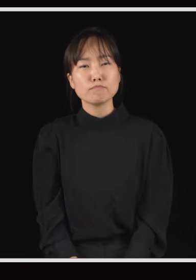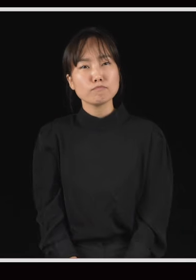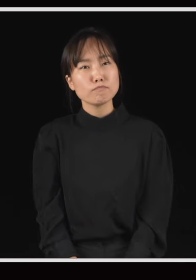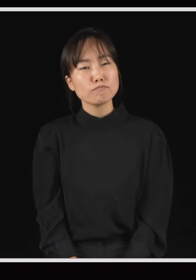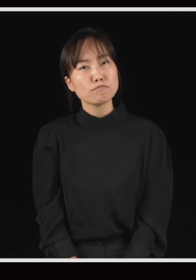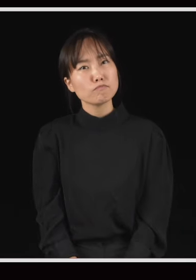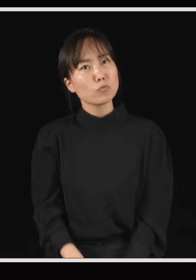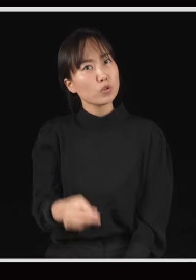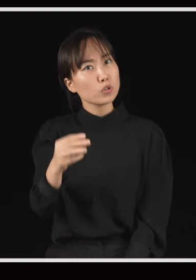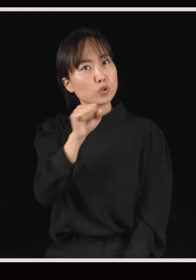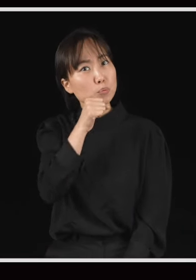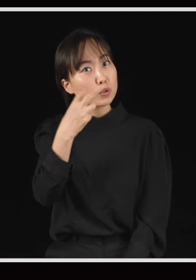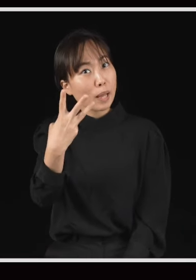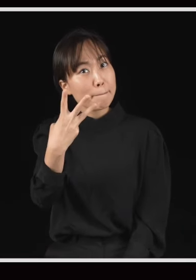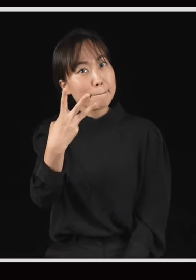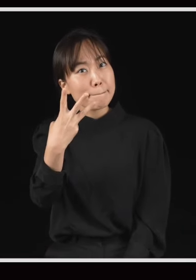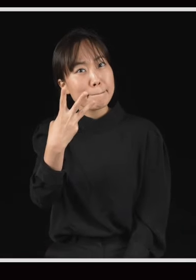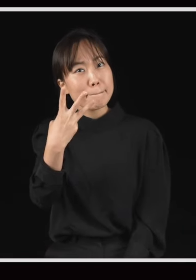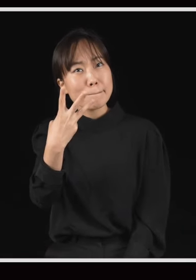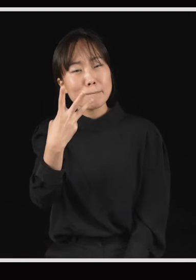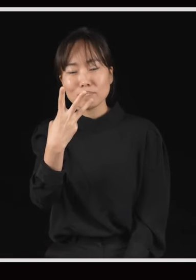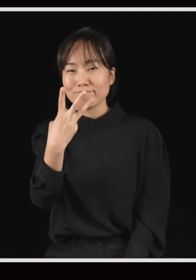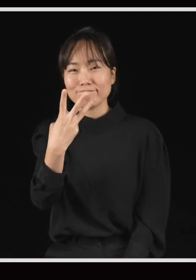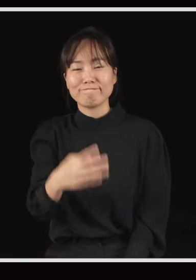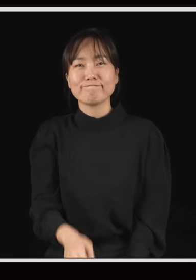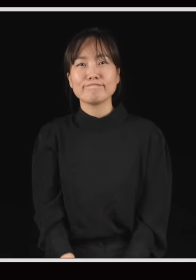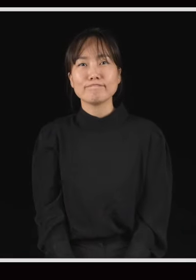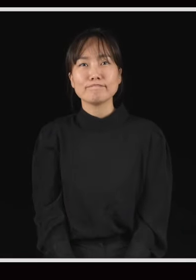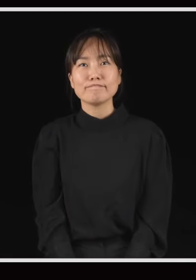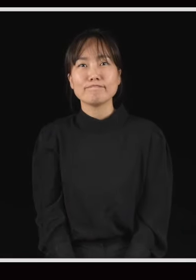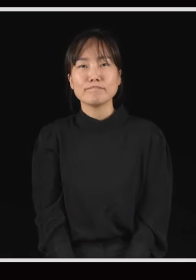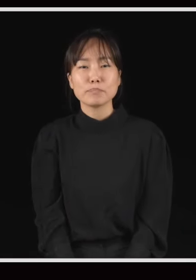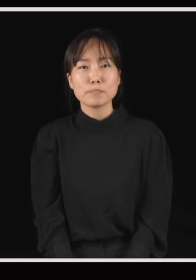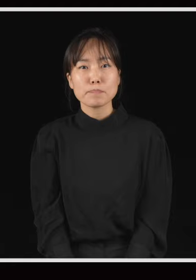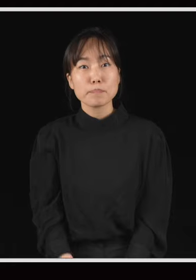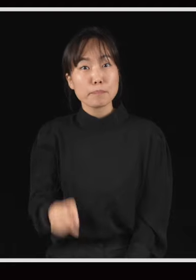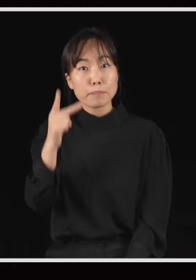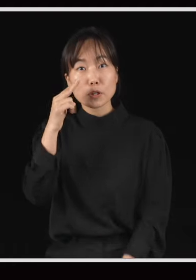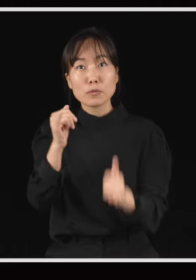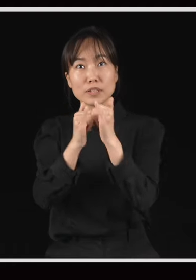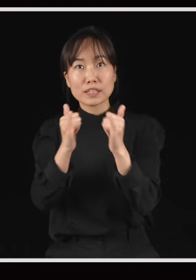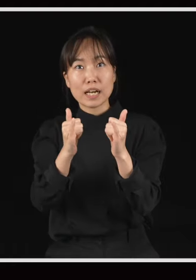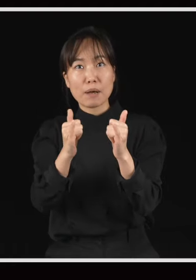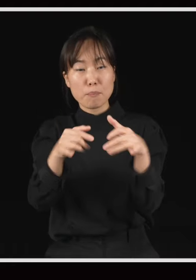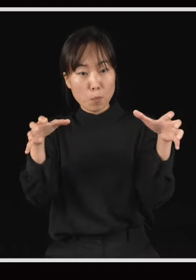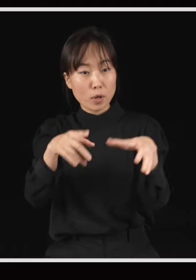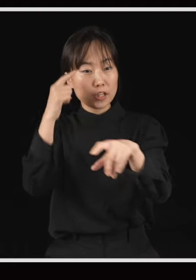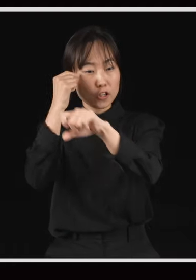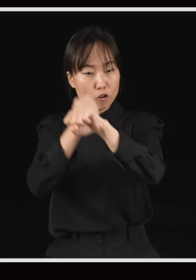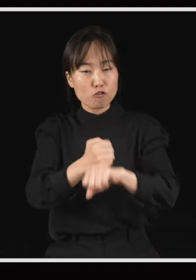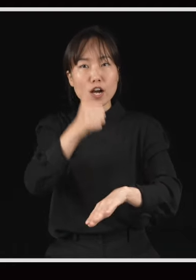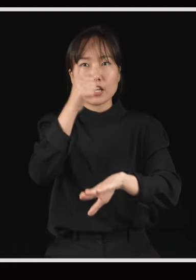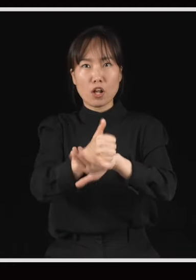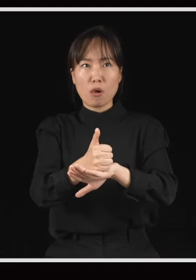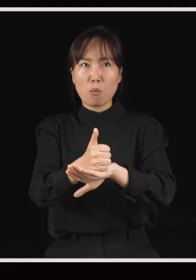같으세요? 한 3개 정도는 될 것 같지 않으세요? 근데 미국 사람들 대상으로 연구를